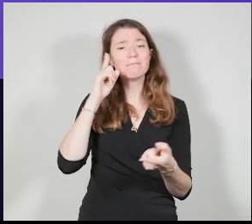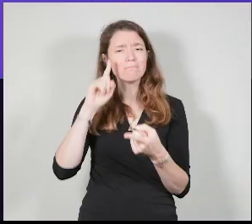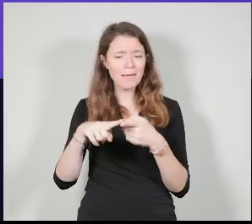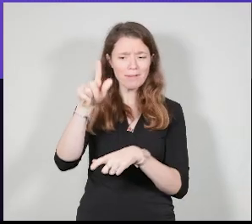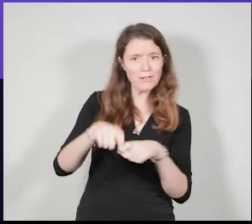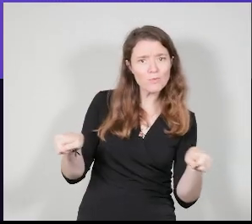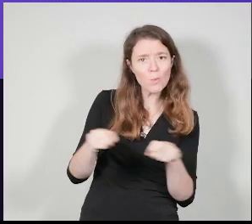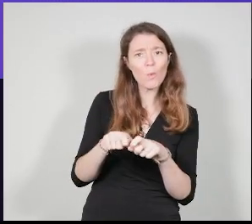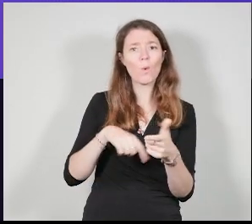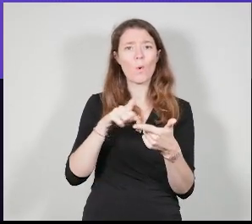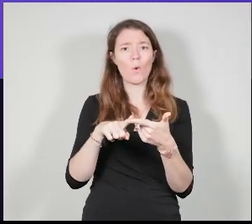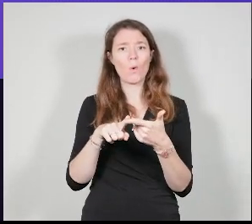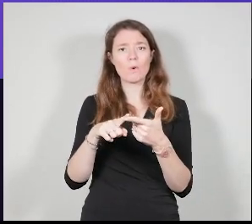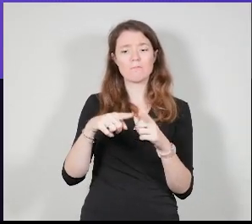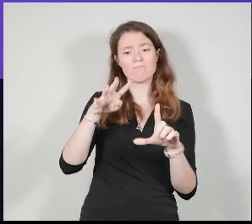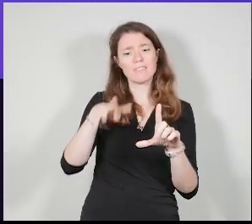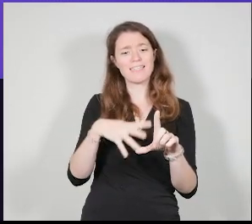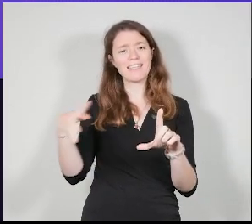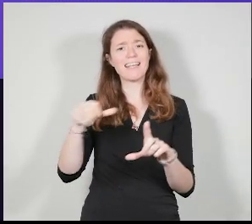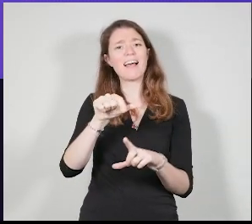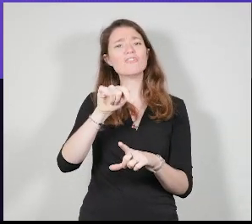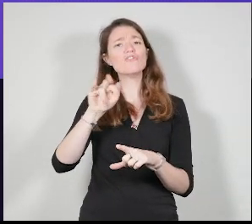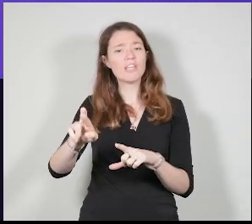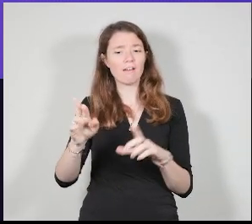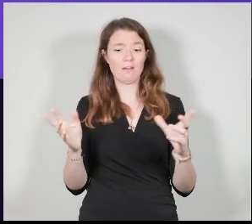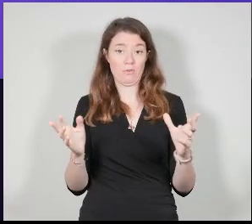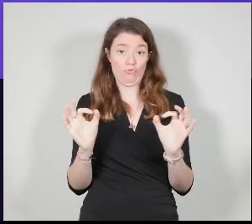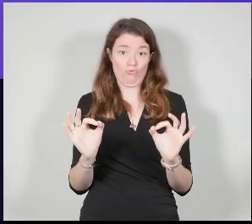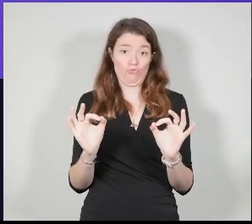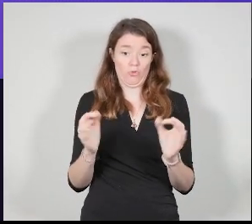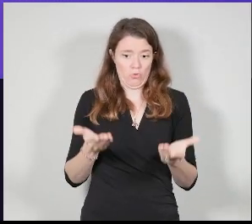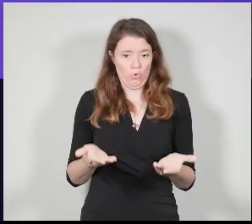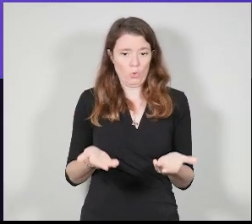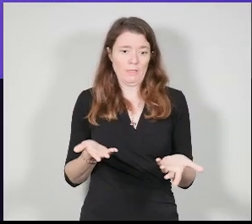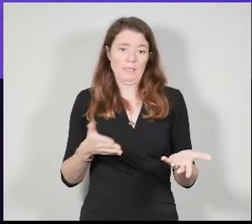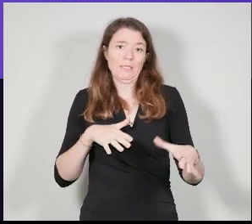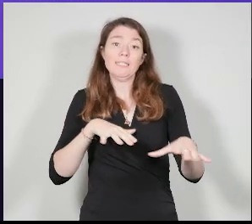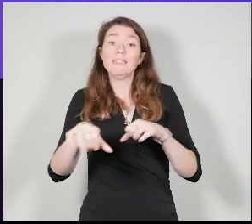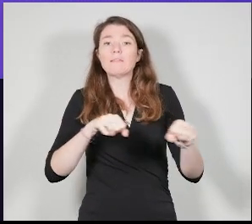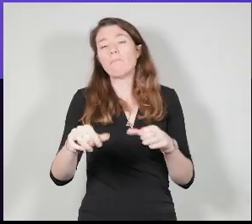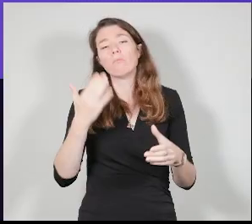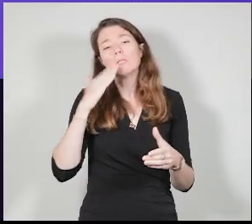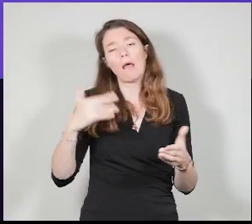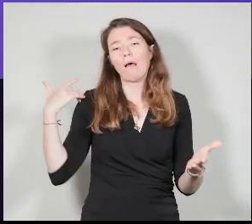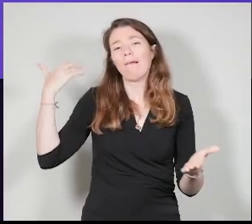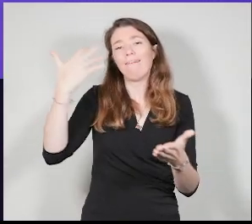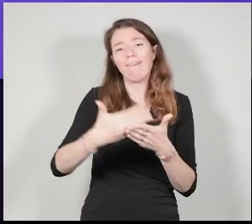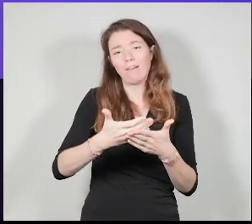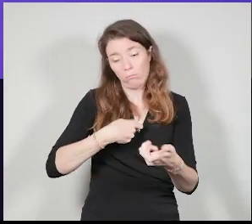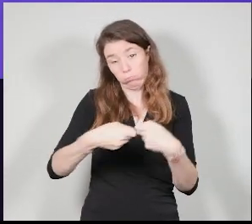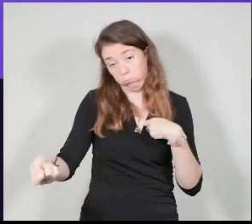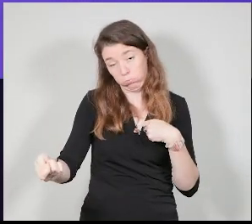d'évaluation et des questions de la grille Agir qui aujourd'hui voilà, est un système, mais on le sait depuis longtemps,